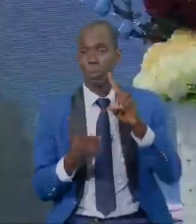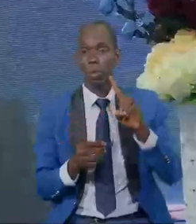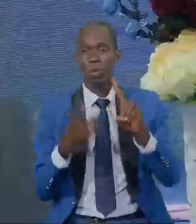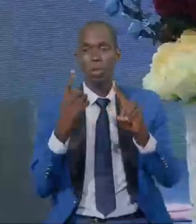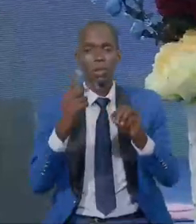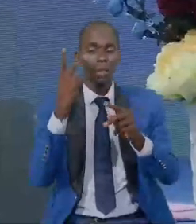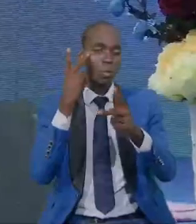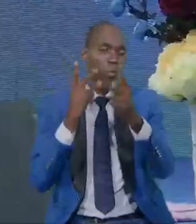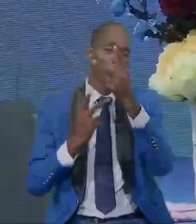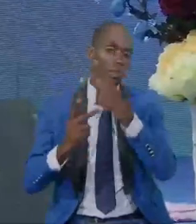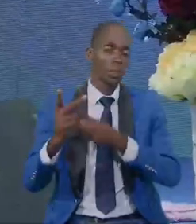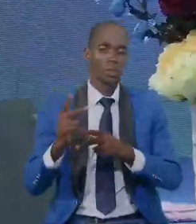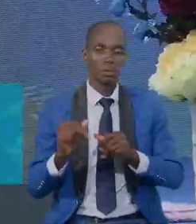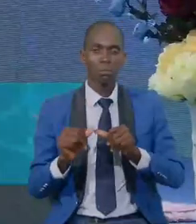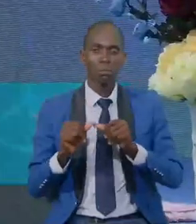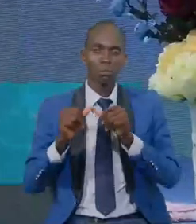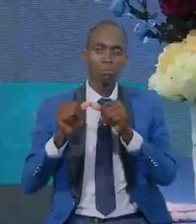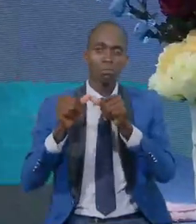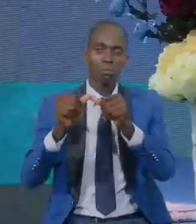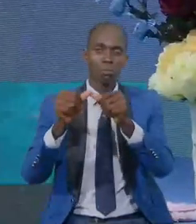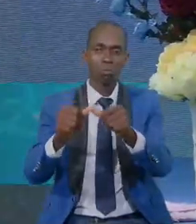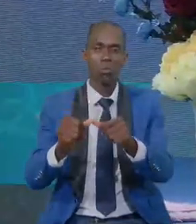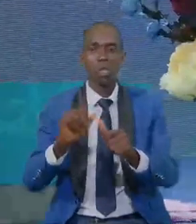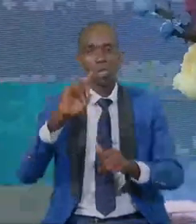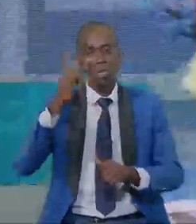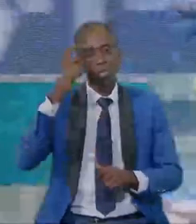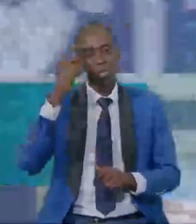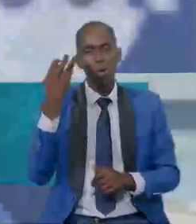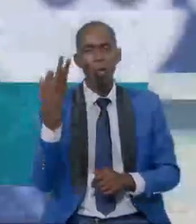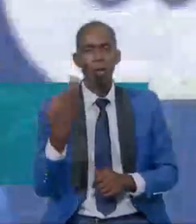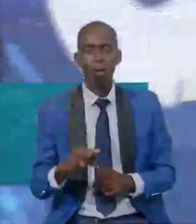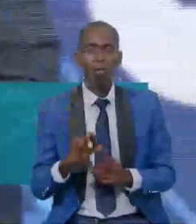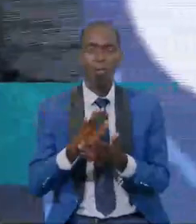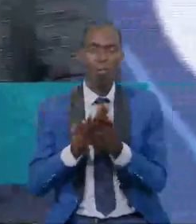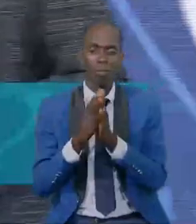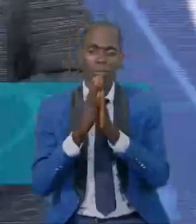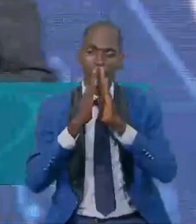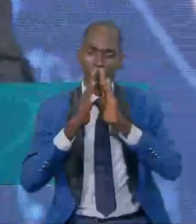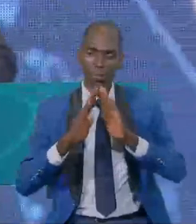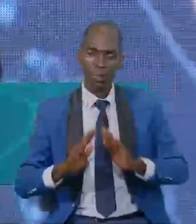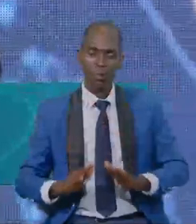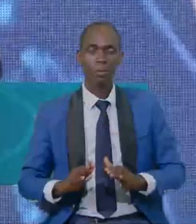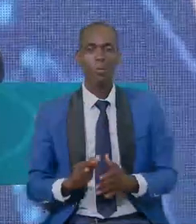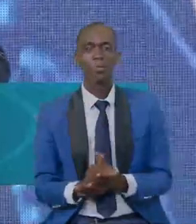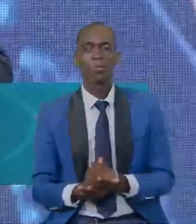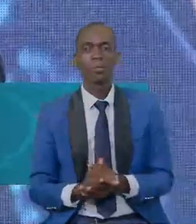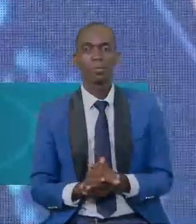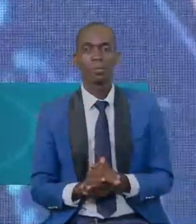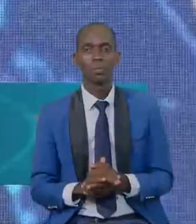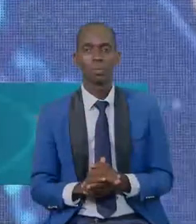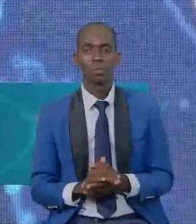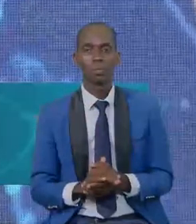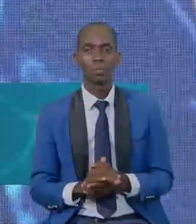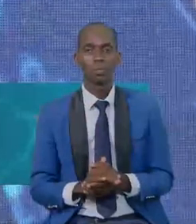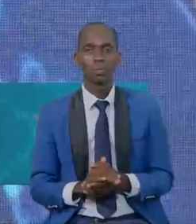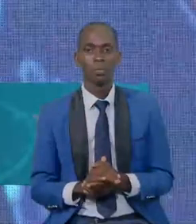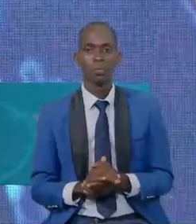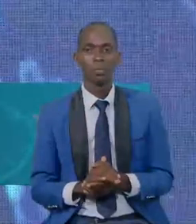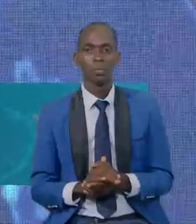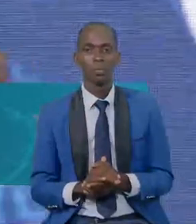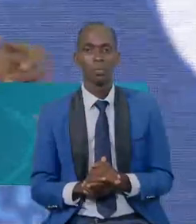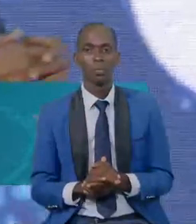prophetic perpetual government of peace. Le gouvernement perpétuel et prophétique de